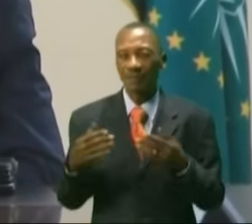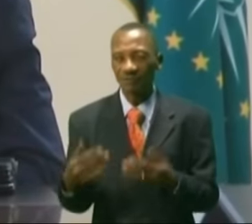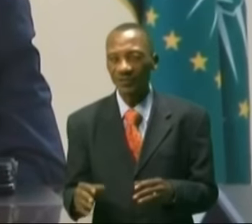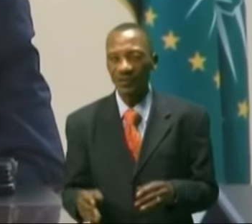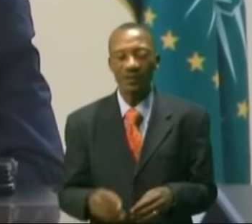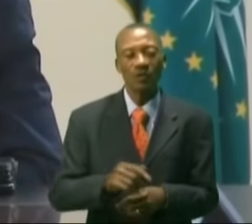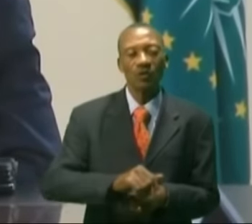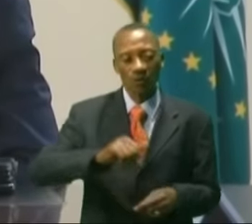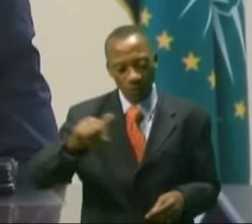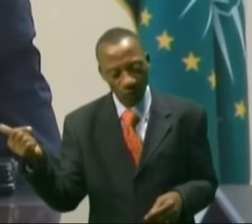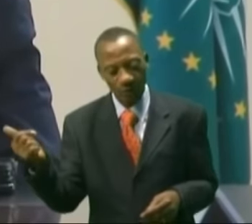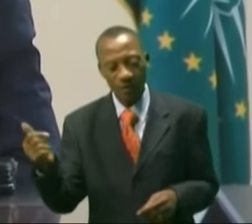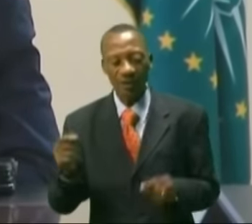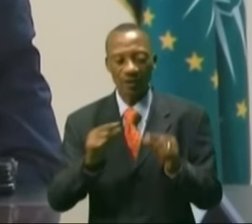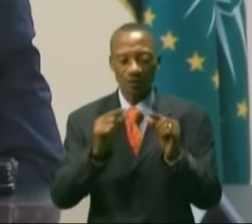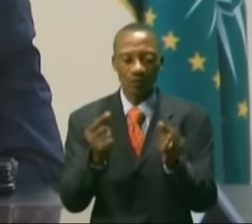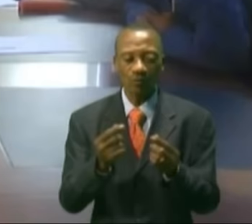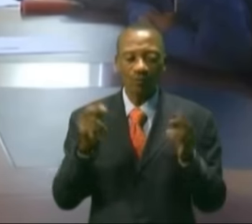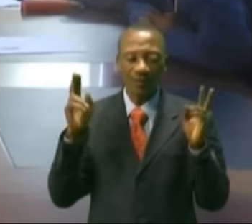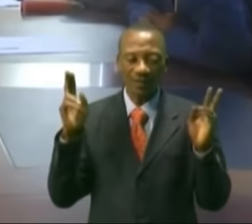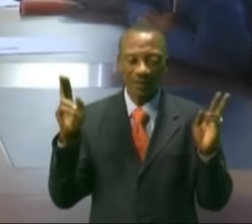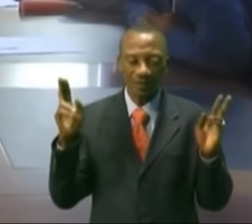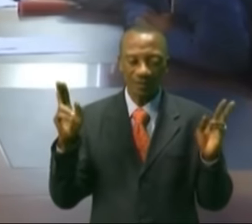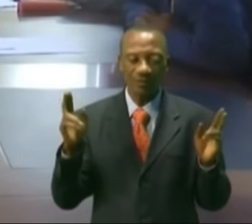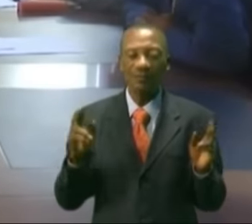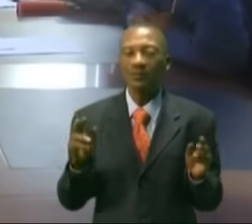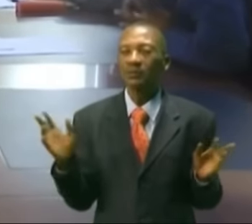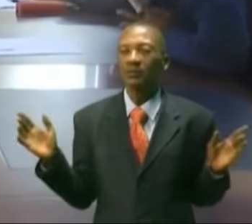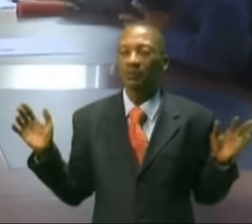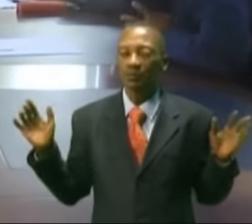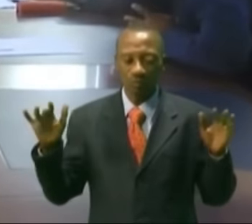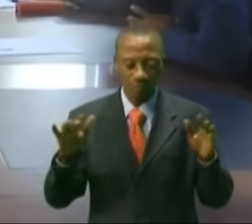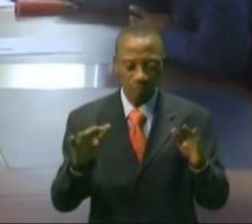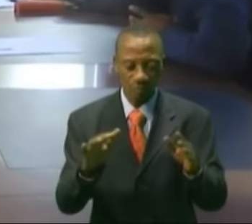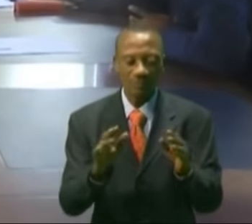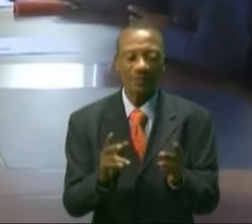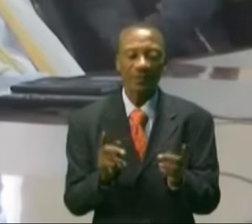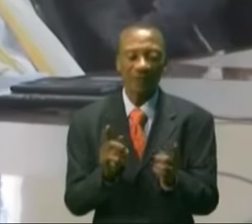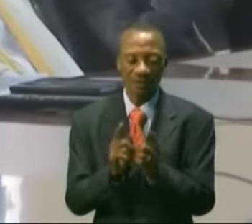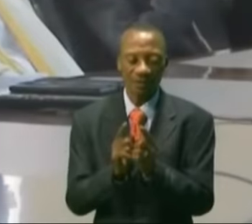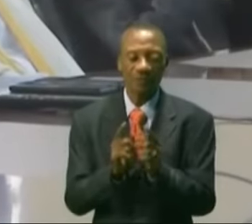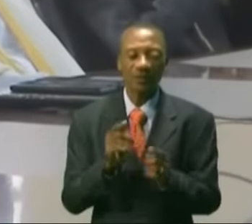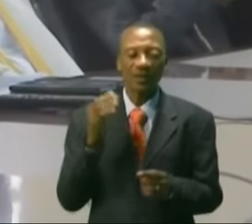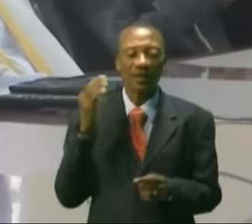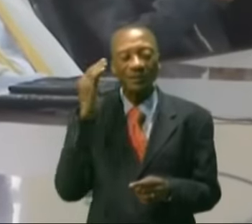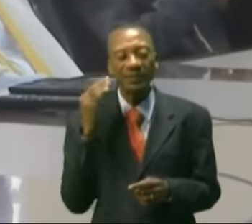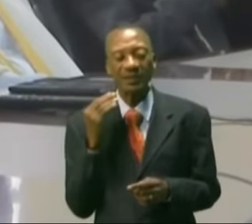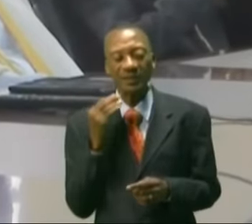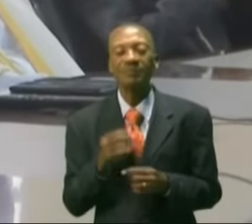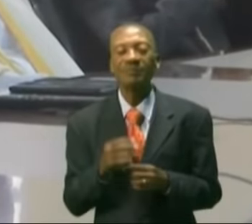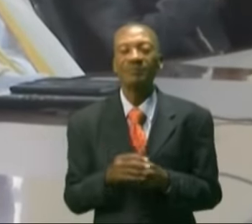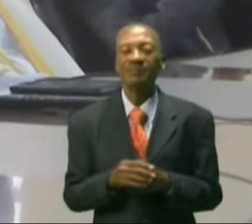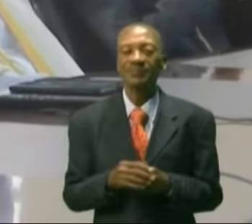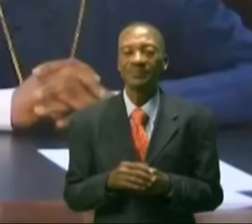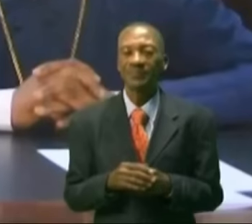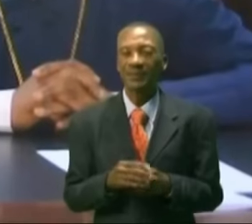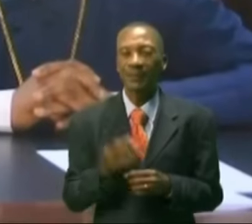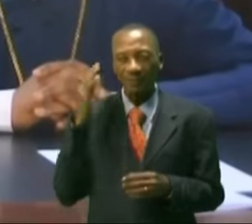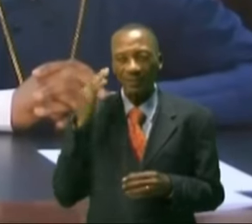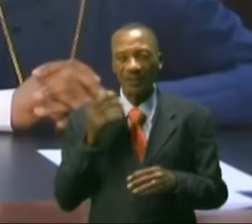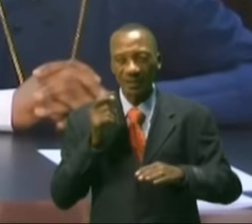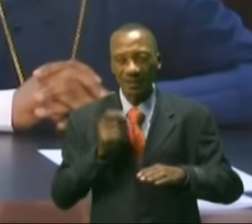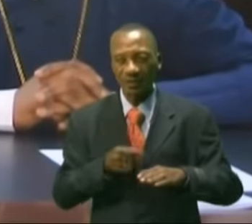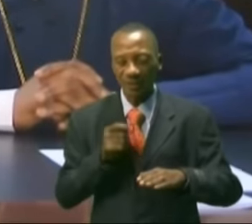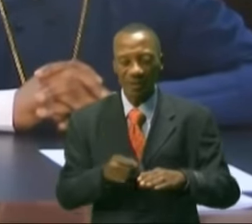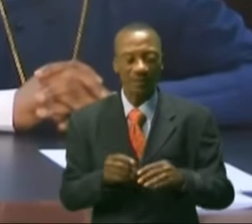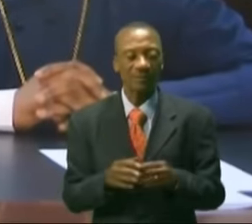fois, l'idée de la mise en place d'une commission paritaire a germé pour suivre les engagements pris en termes de